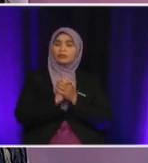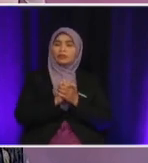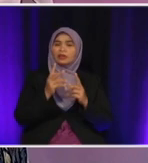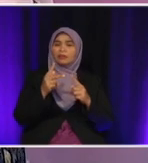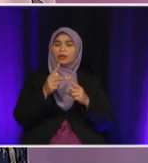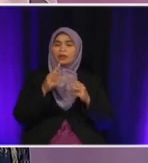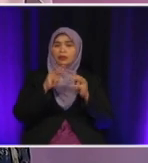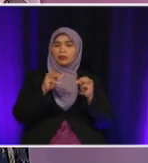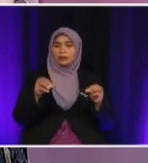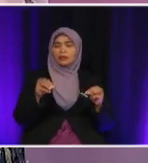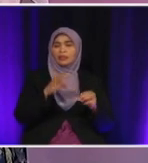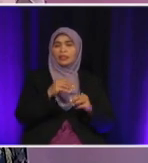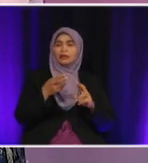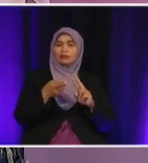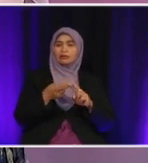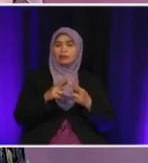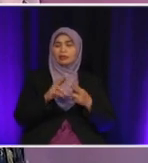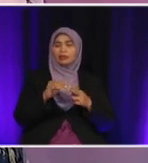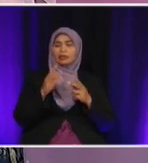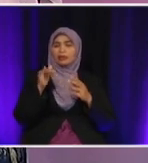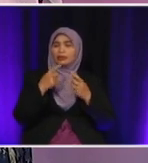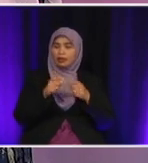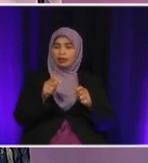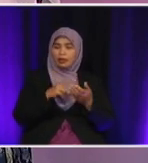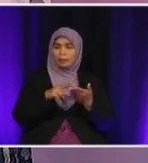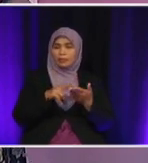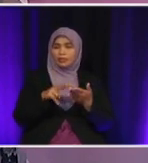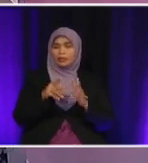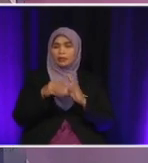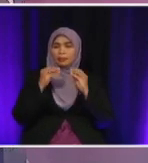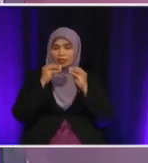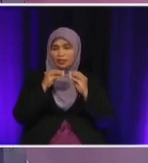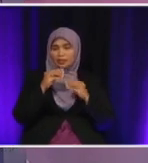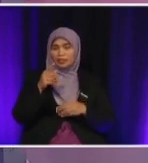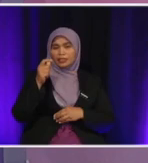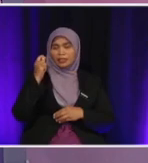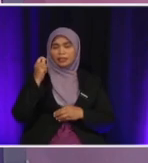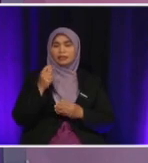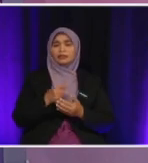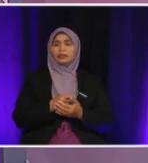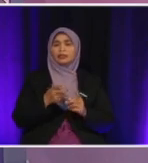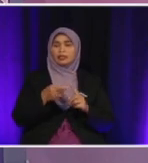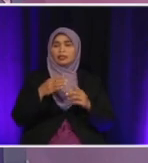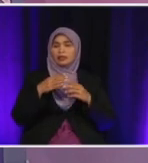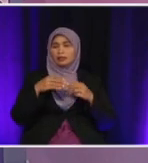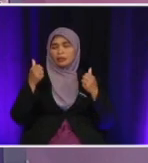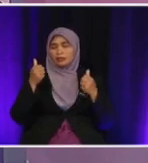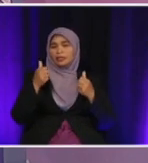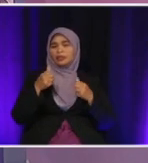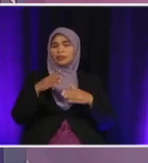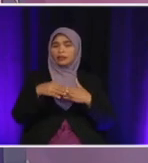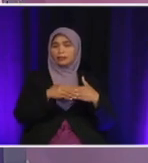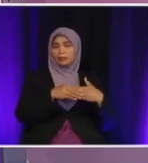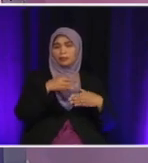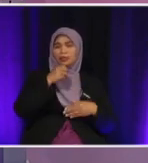kita yang telah membacakan ikhtibar yang boleh kita ambil dari kehebatan kepemimpinan Rasulullah Shallallahu